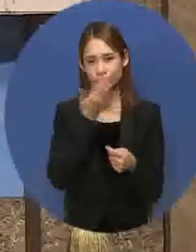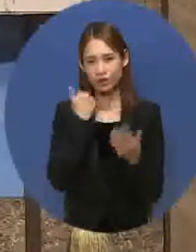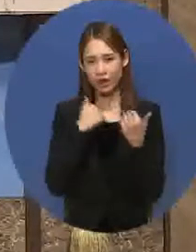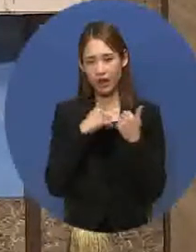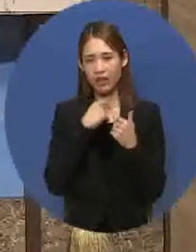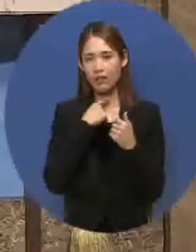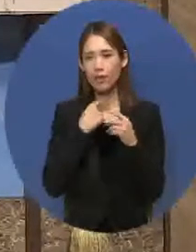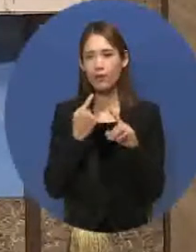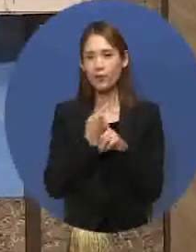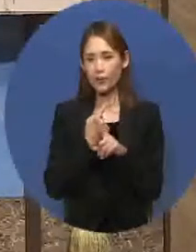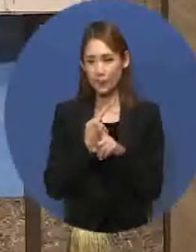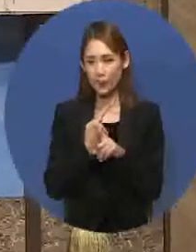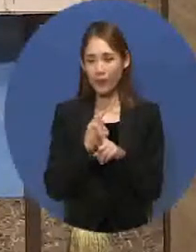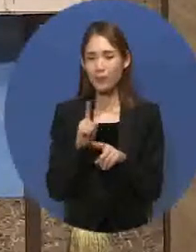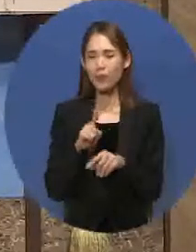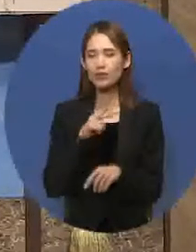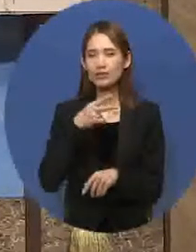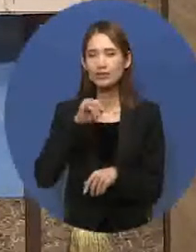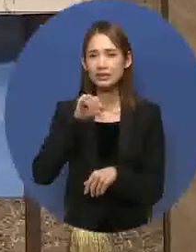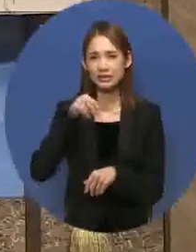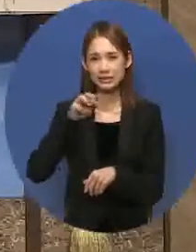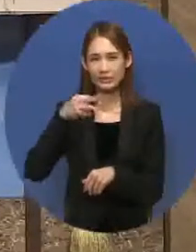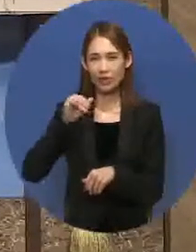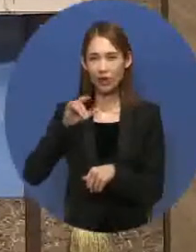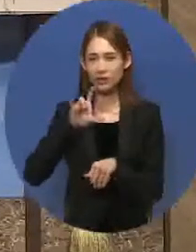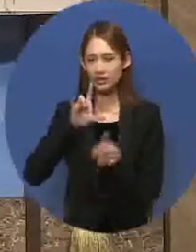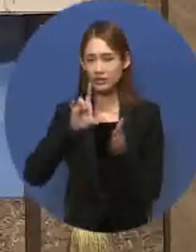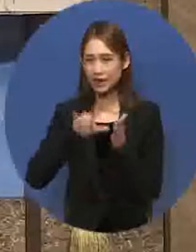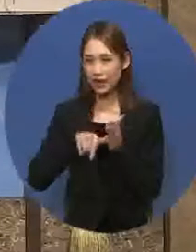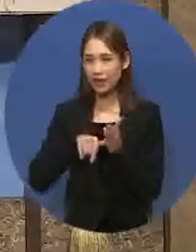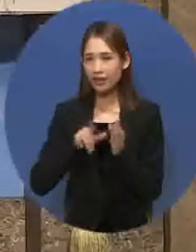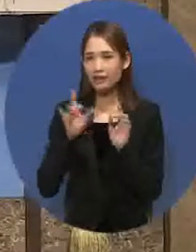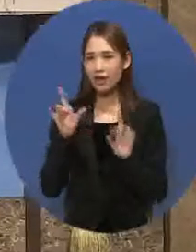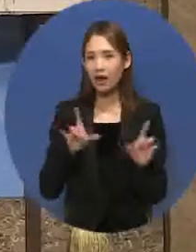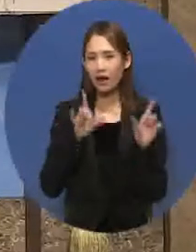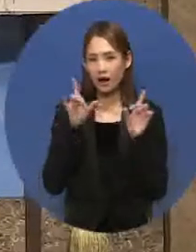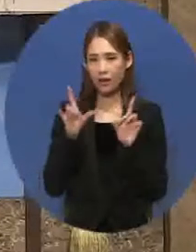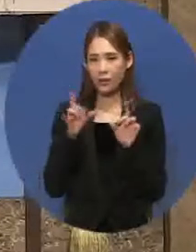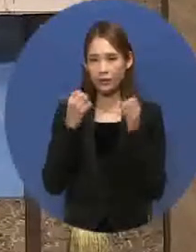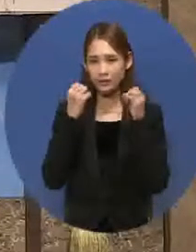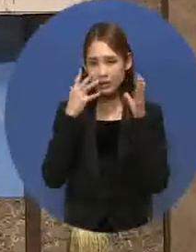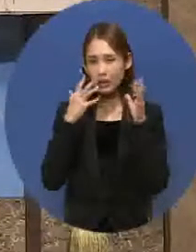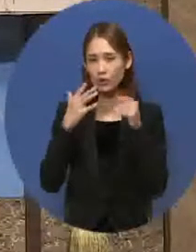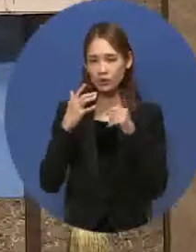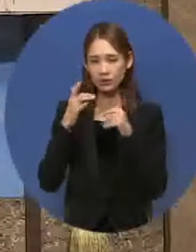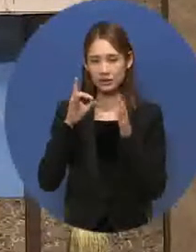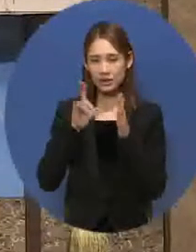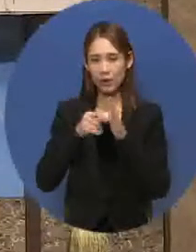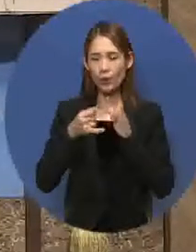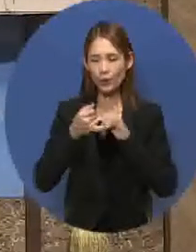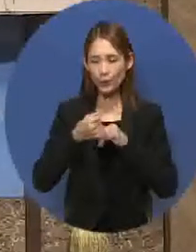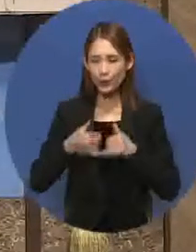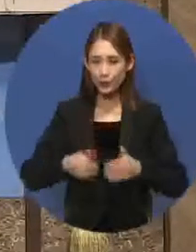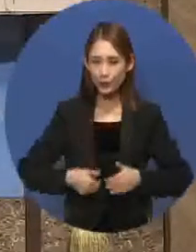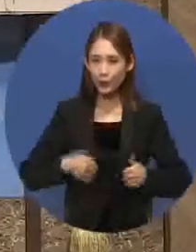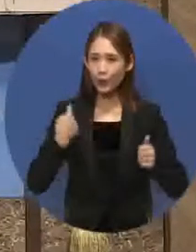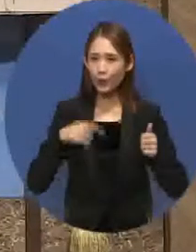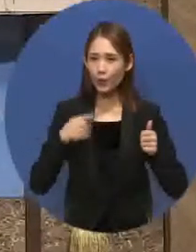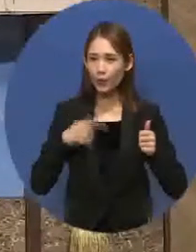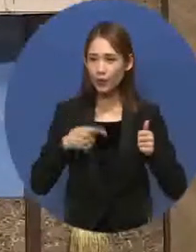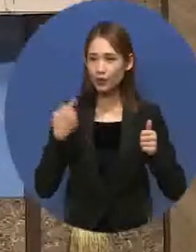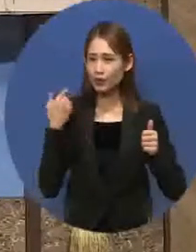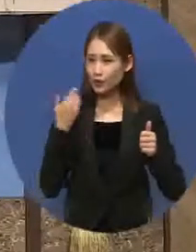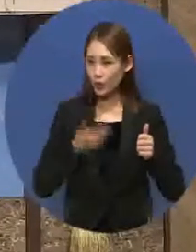노인들에게 디지털 시대에 적응할 수 있는 새로운 신학문, 새로운 시대에